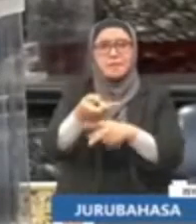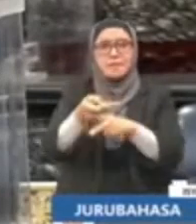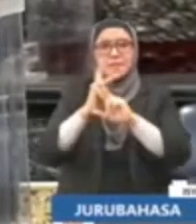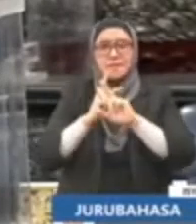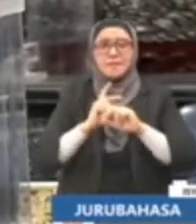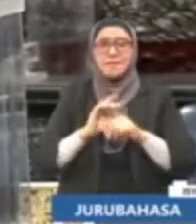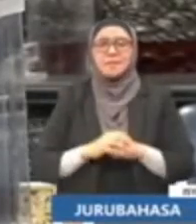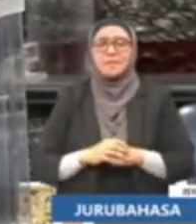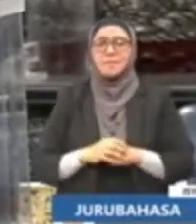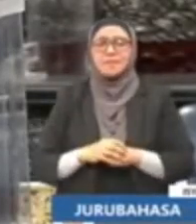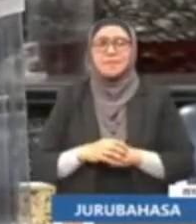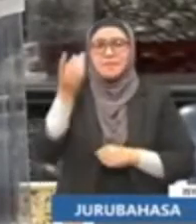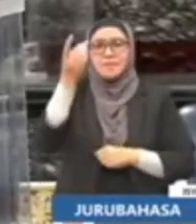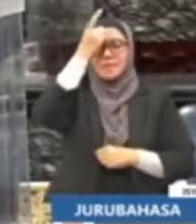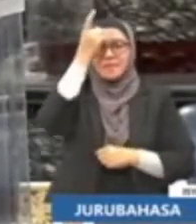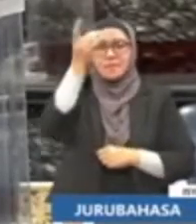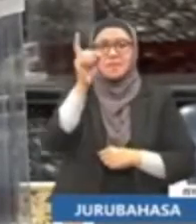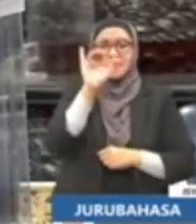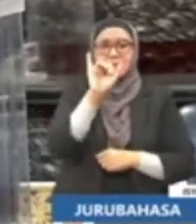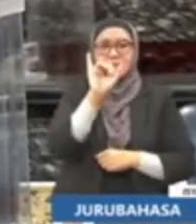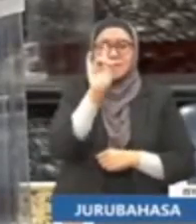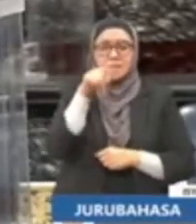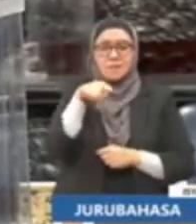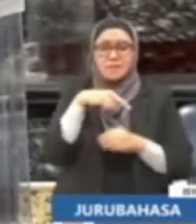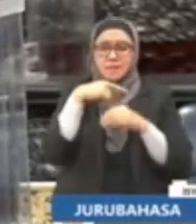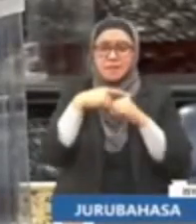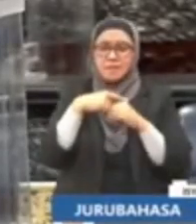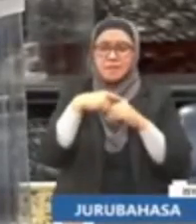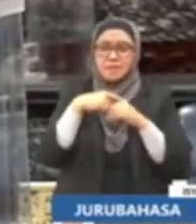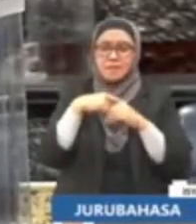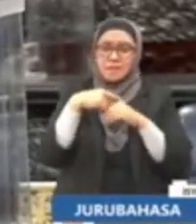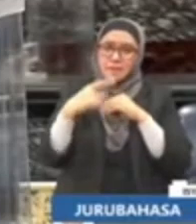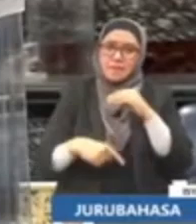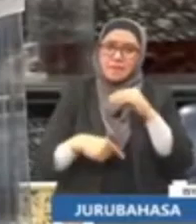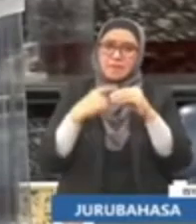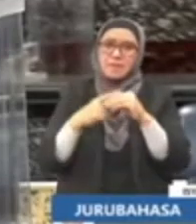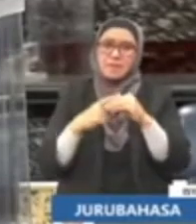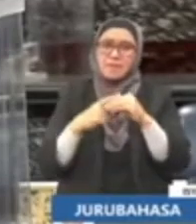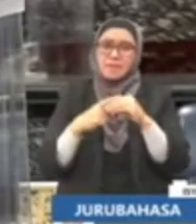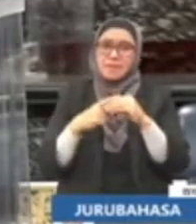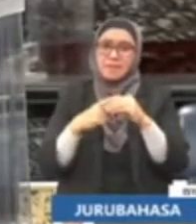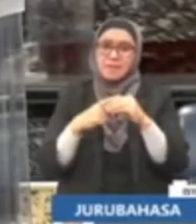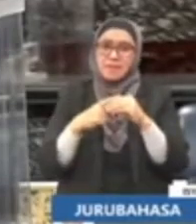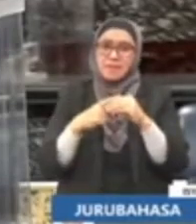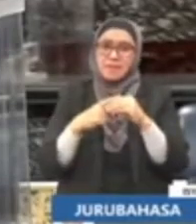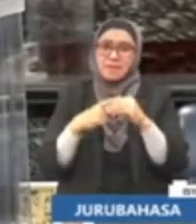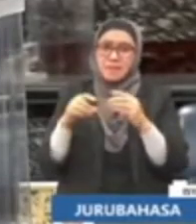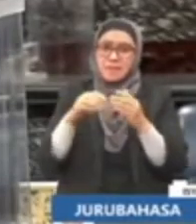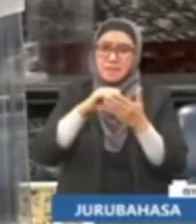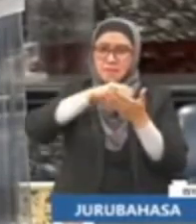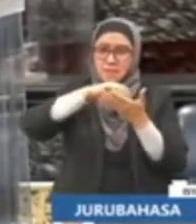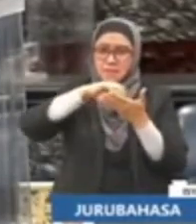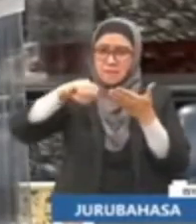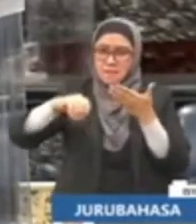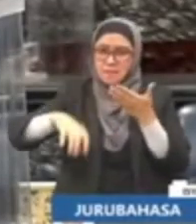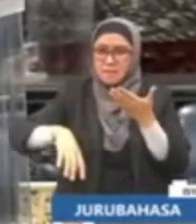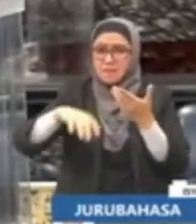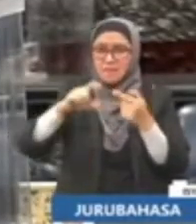batu yang ketua berkenaan dengan lebih pengecualian faedah sepertimana yang tertera dalam memorandum